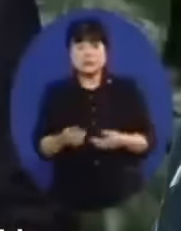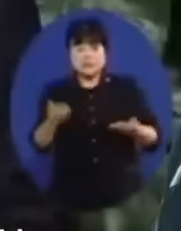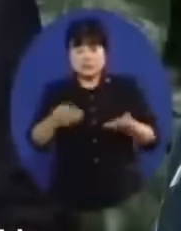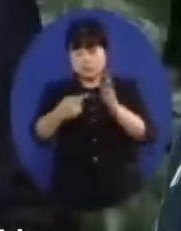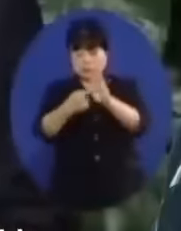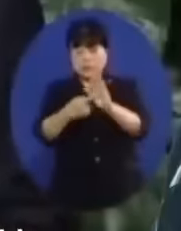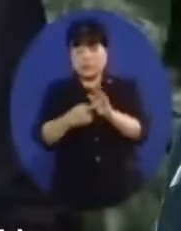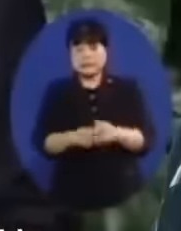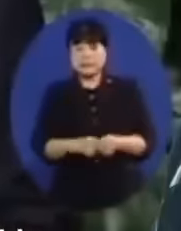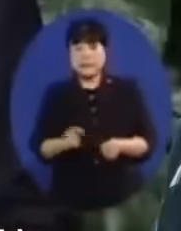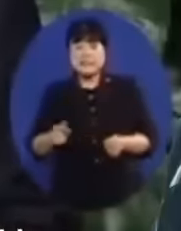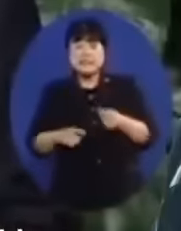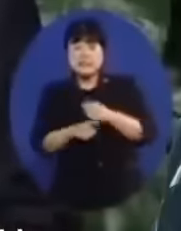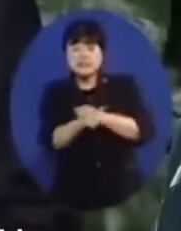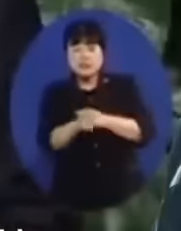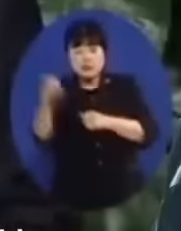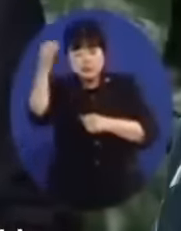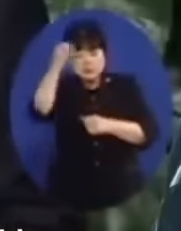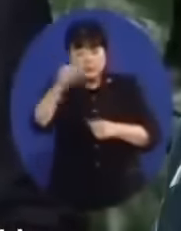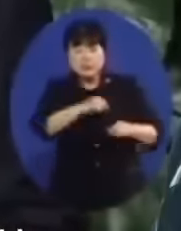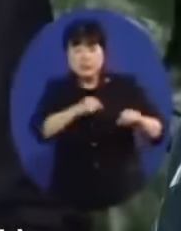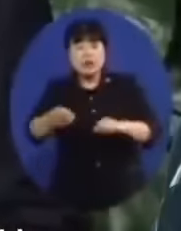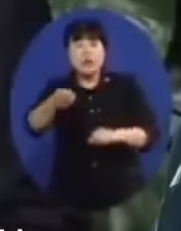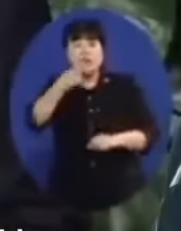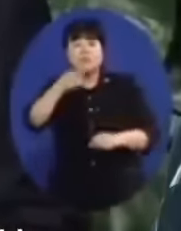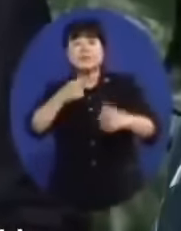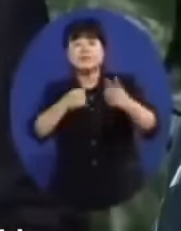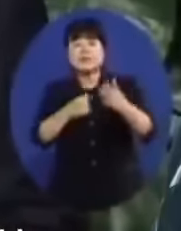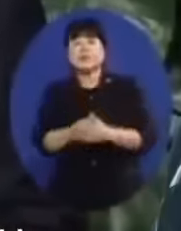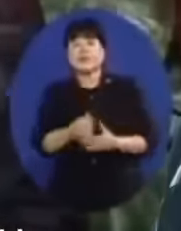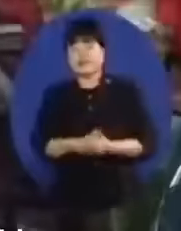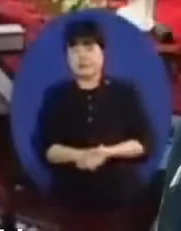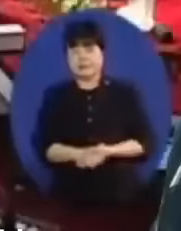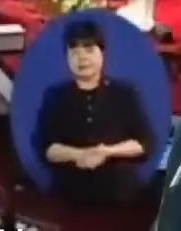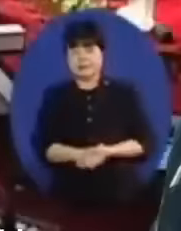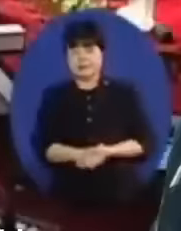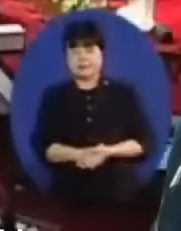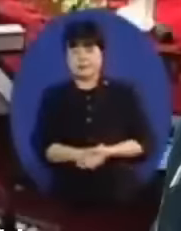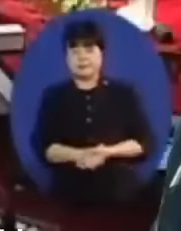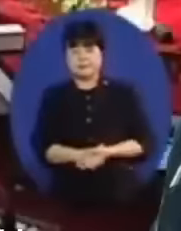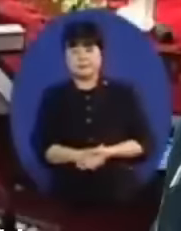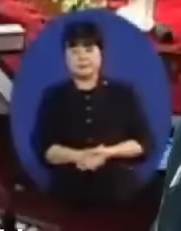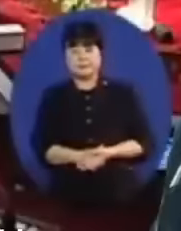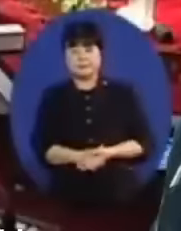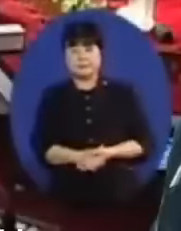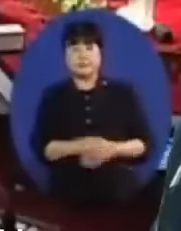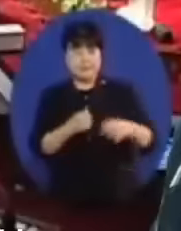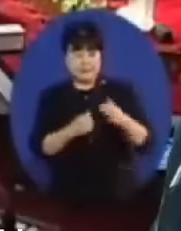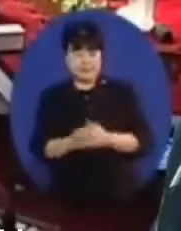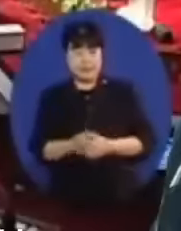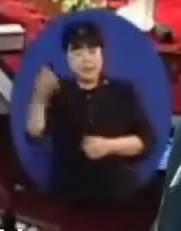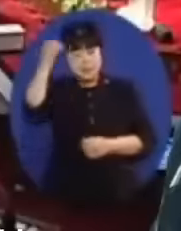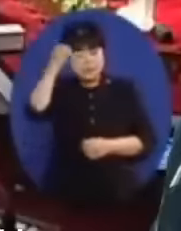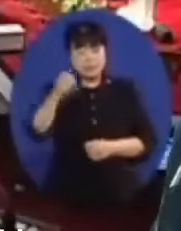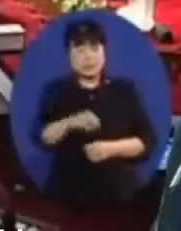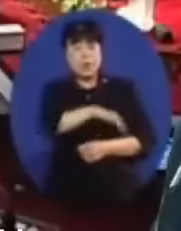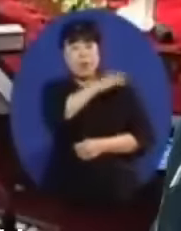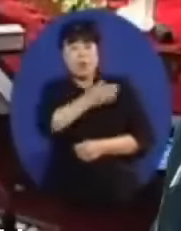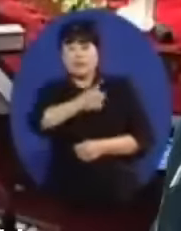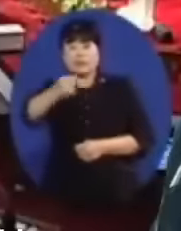사역으로 나타나지 않은 이유는 성령의 역사가 없기 때문인 것입니다. 그러므로 성령의